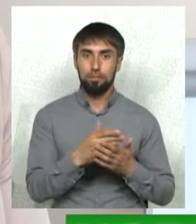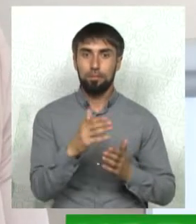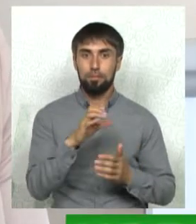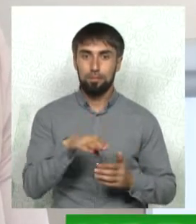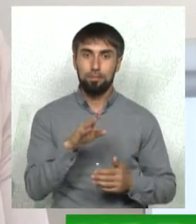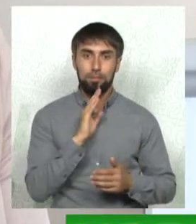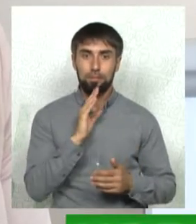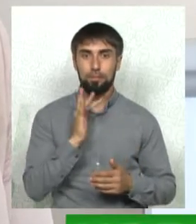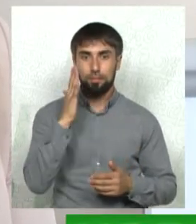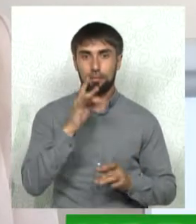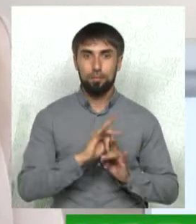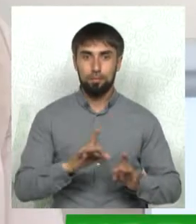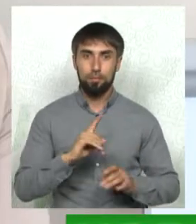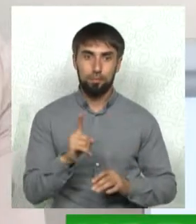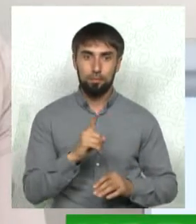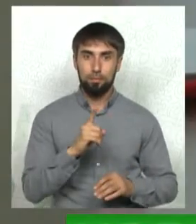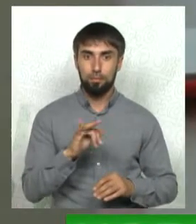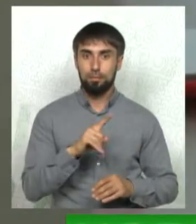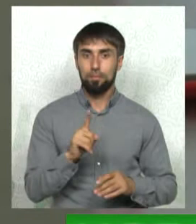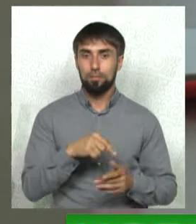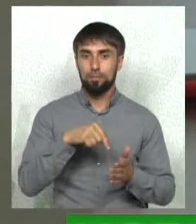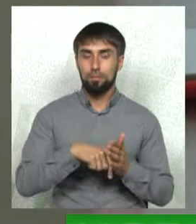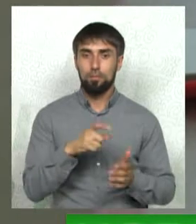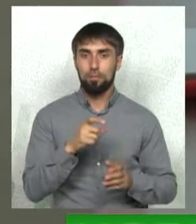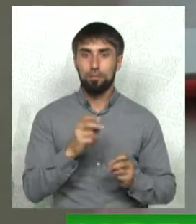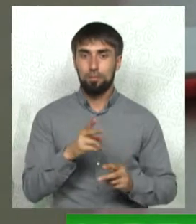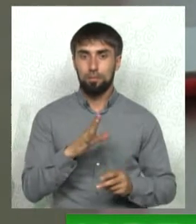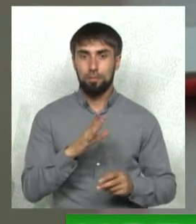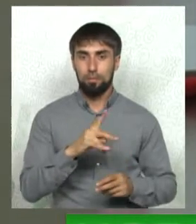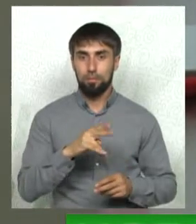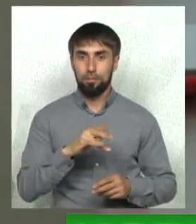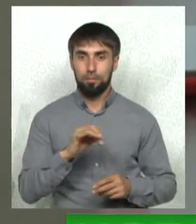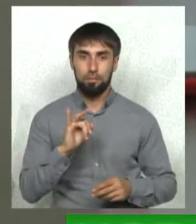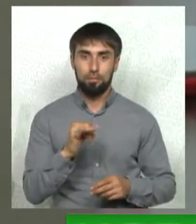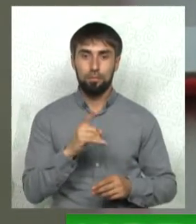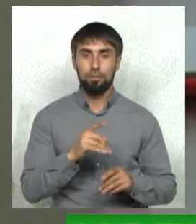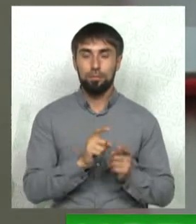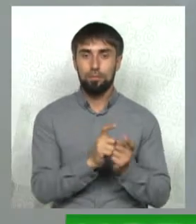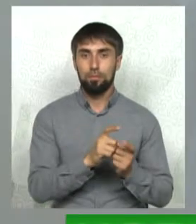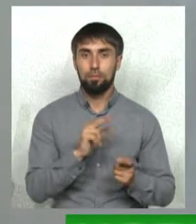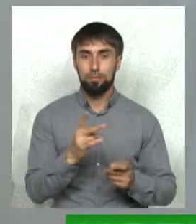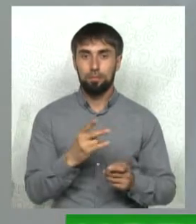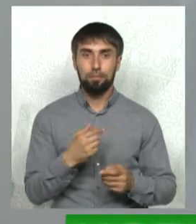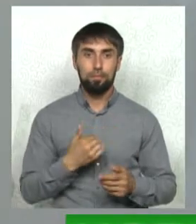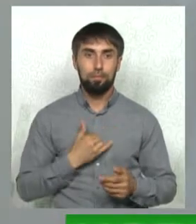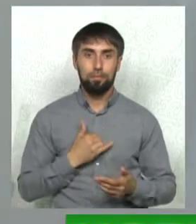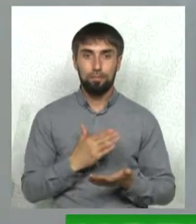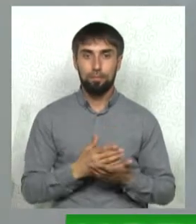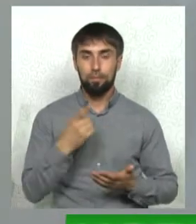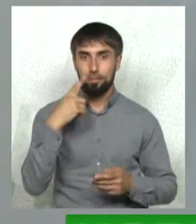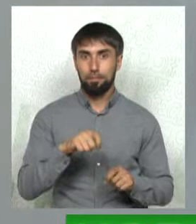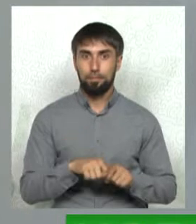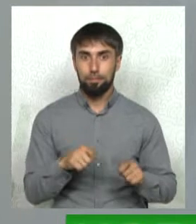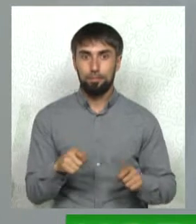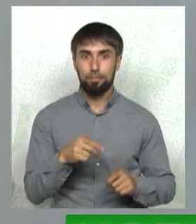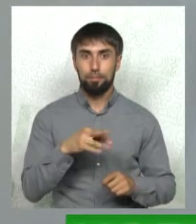статье девушка намерена рассказать, что из себя представляет это опасное явление, и озвучить способы борьбы с ним. Есть идея